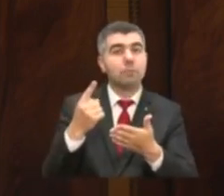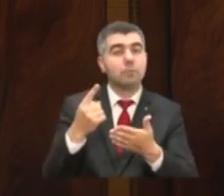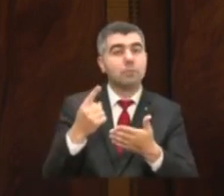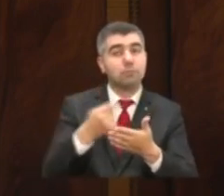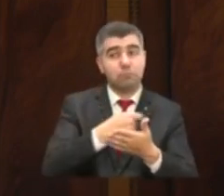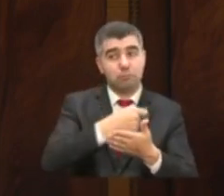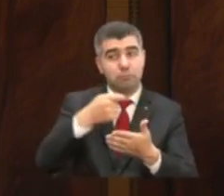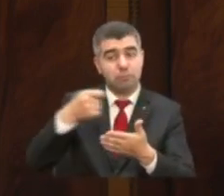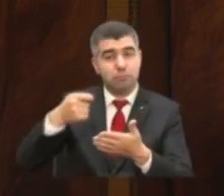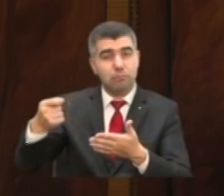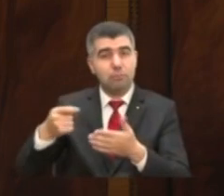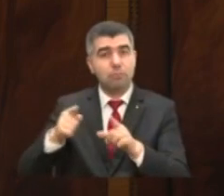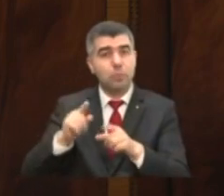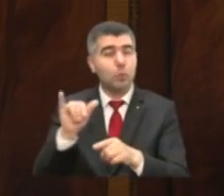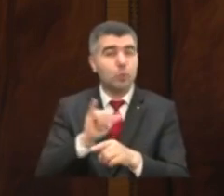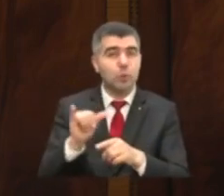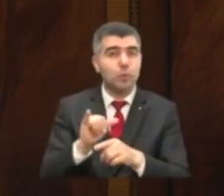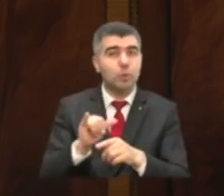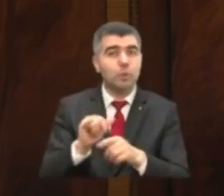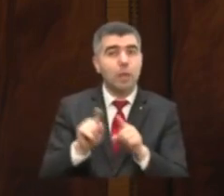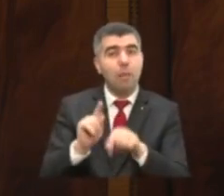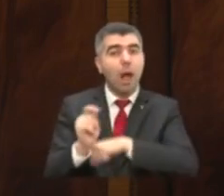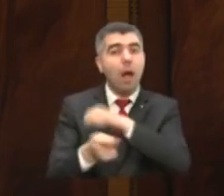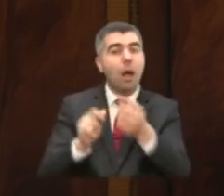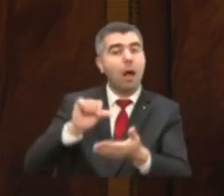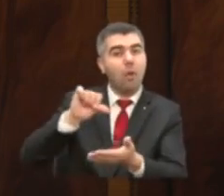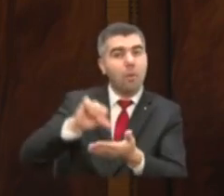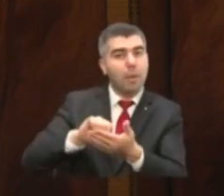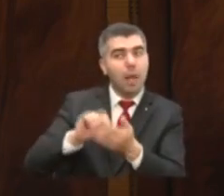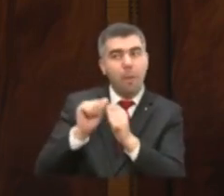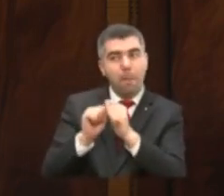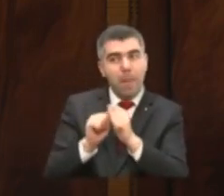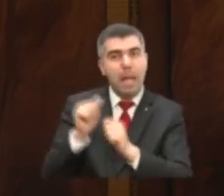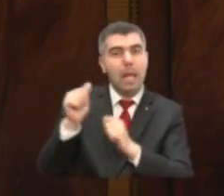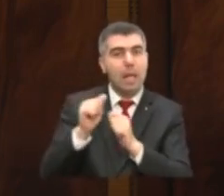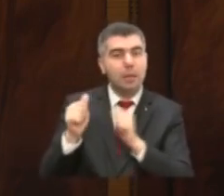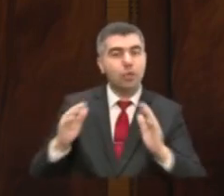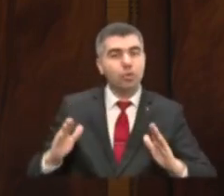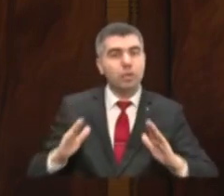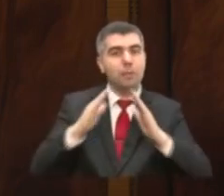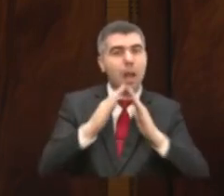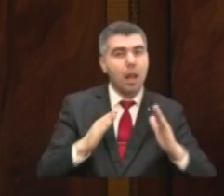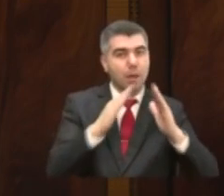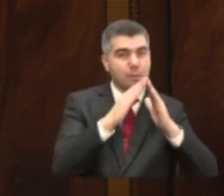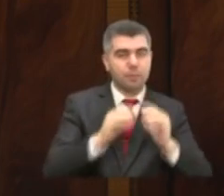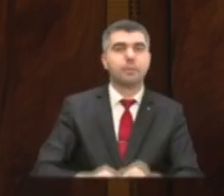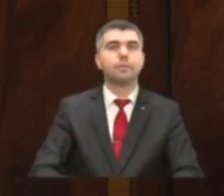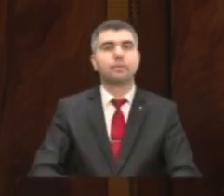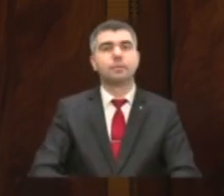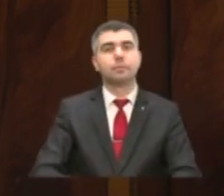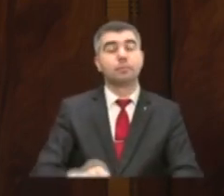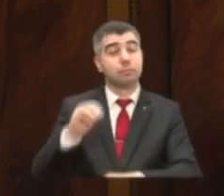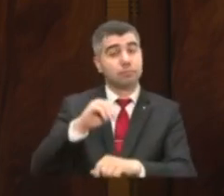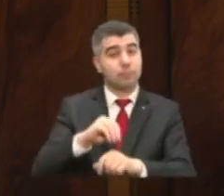اساسا الى المناطق القرويه والبعيده والجبليه. هناك بطبيعه الحال سادسا، وهذا شيء